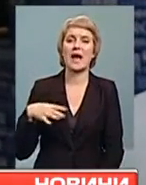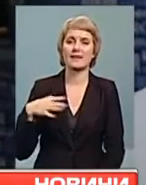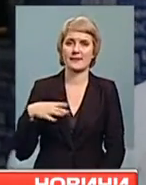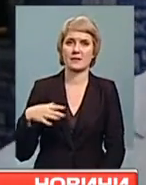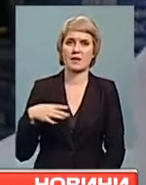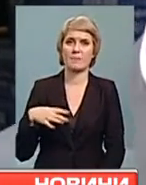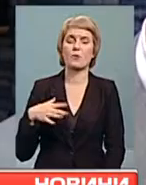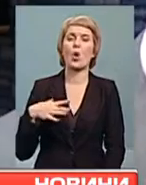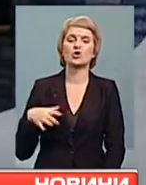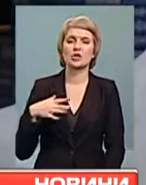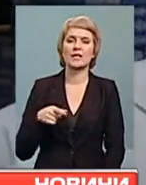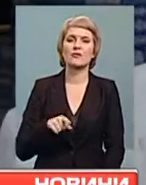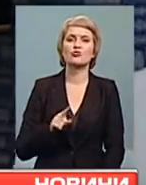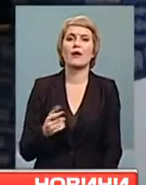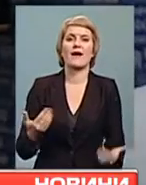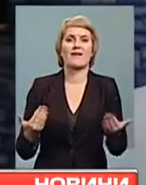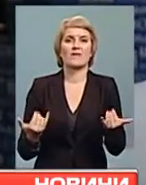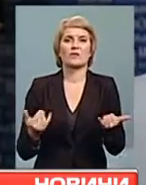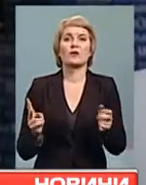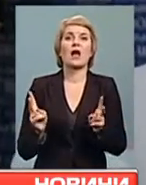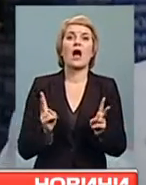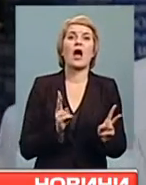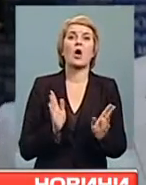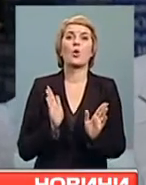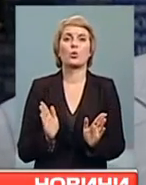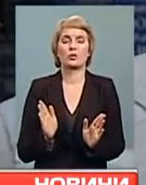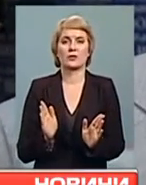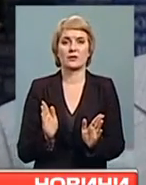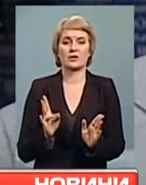есть ожидание того, что вот-вот, какой же он будет. Но,